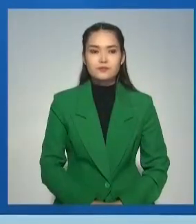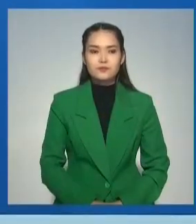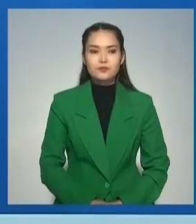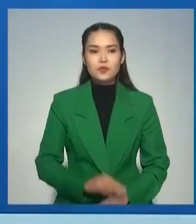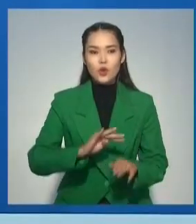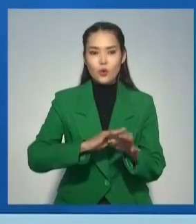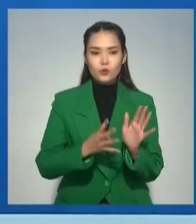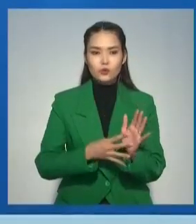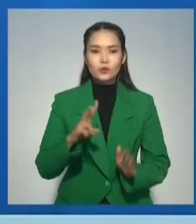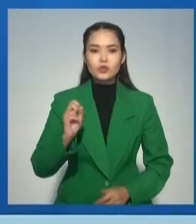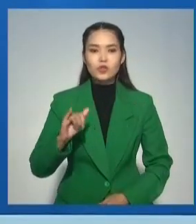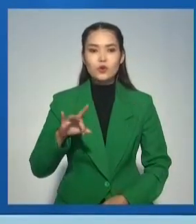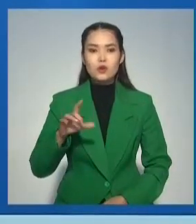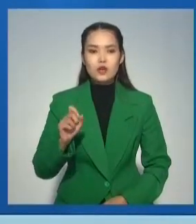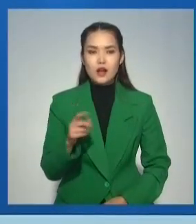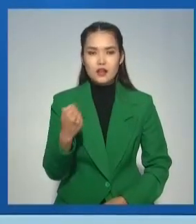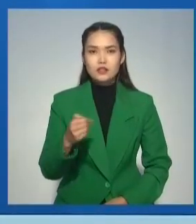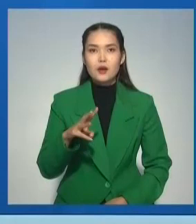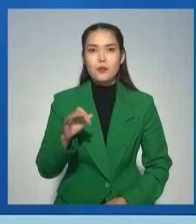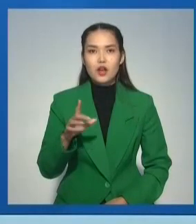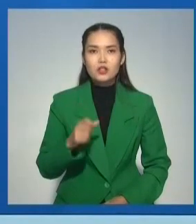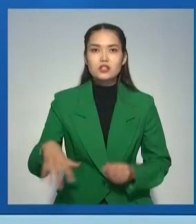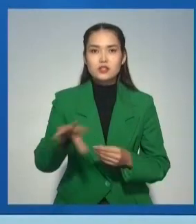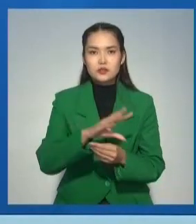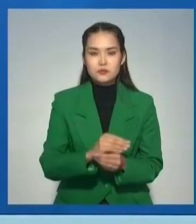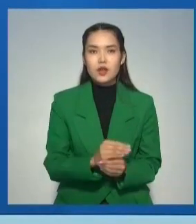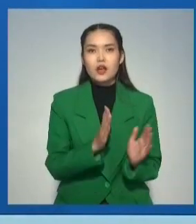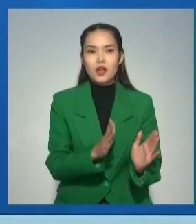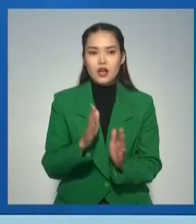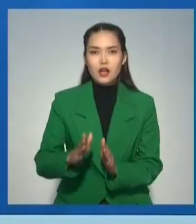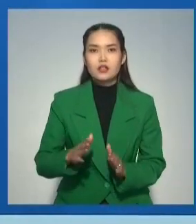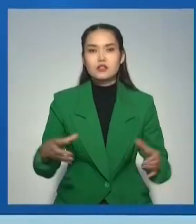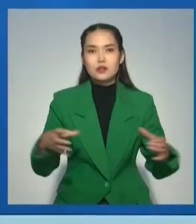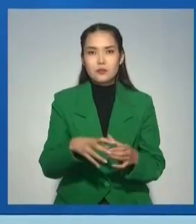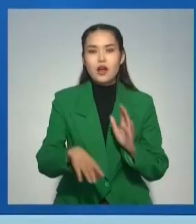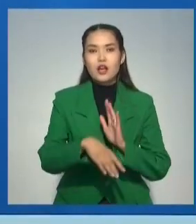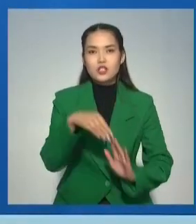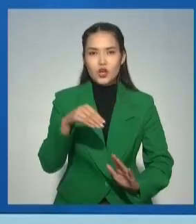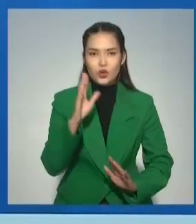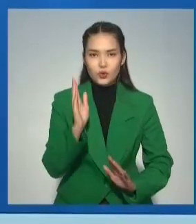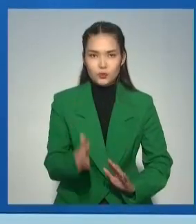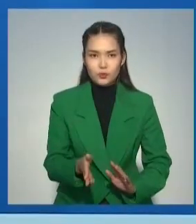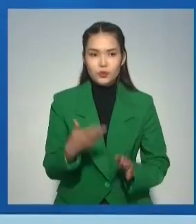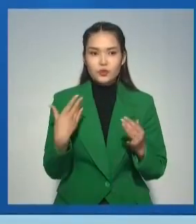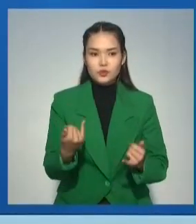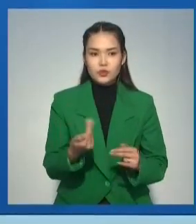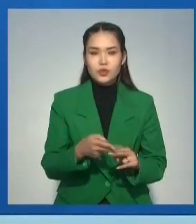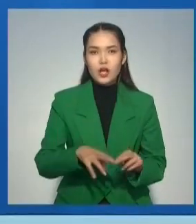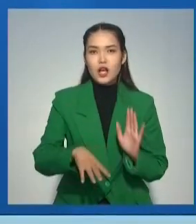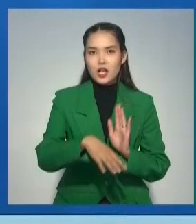19 наурызда мәжіліс пен барлық деңгейдегі мәслихаттардың сайлауы өтеді. Бұл сайлаудың